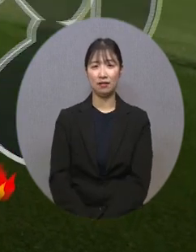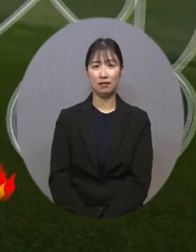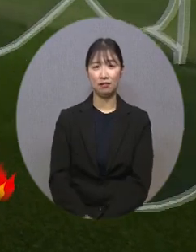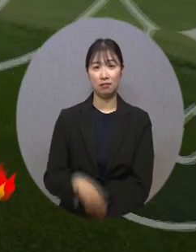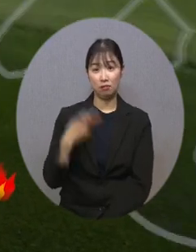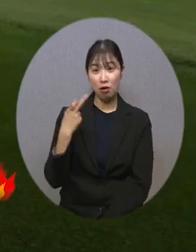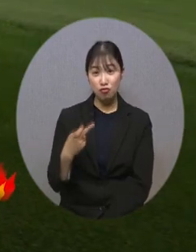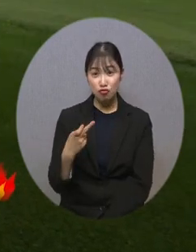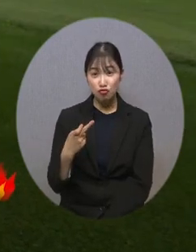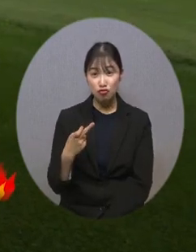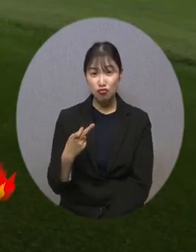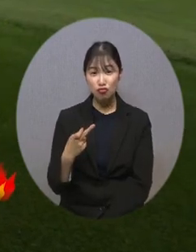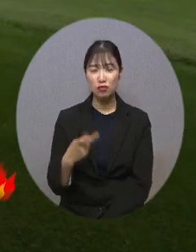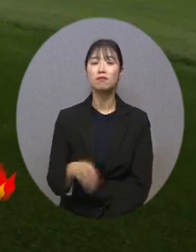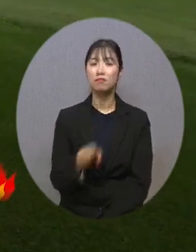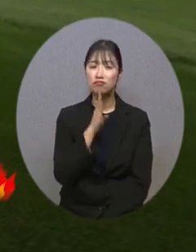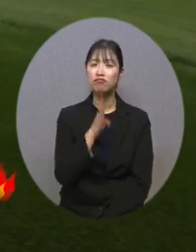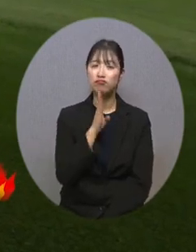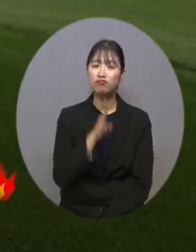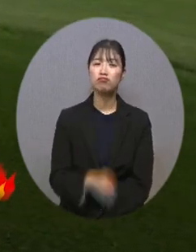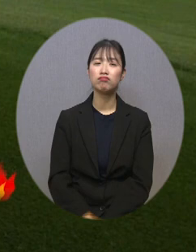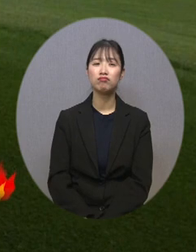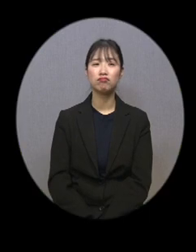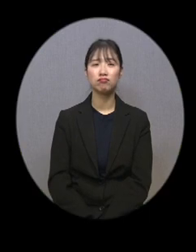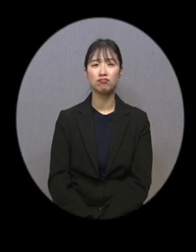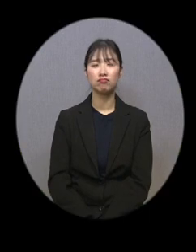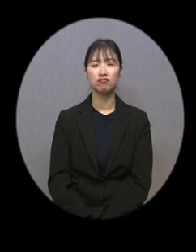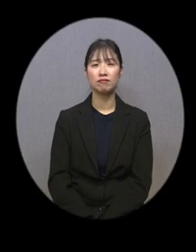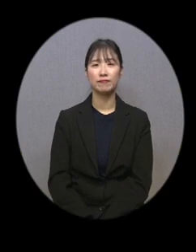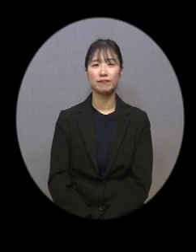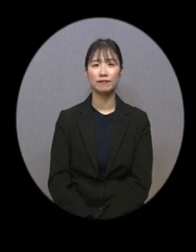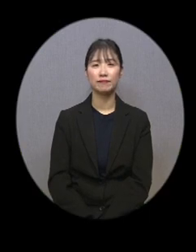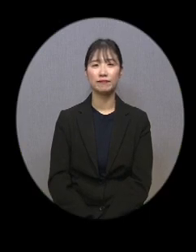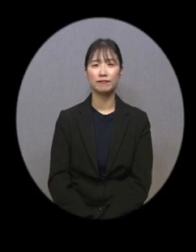장? 그렇지. 그럼 열두 장 되는 거죠.